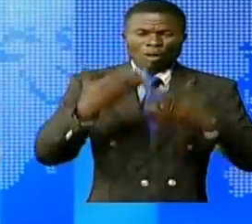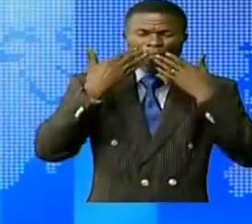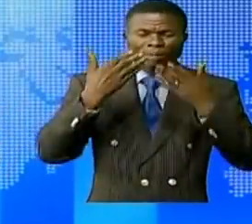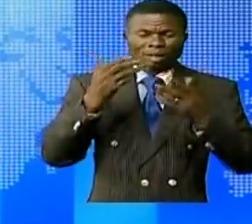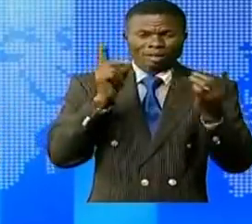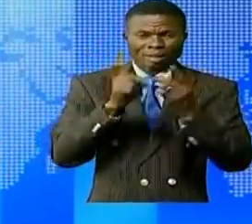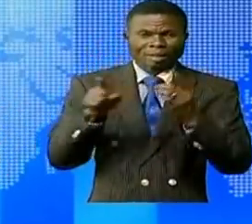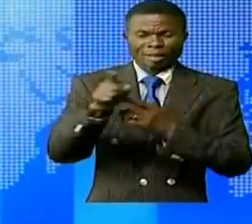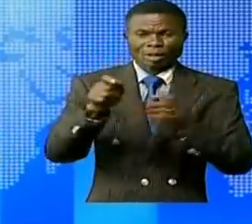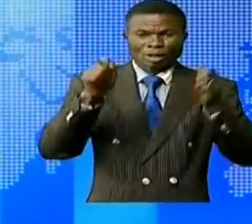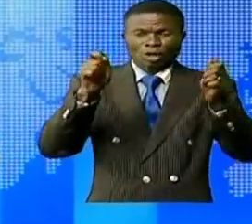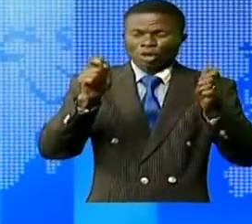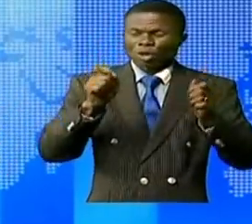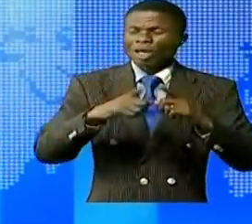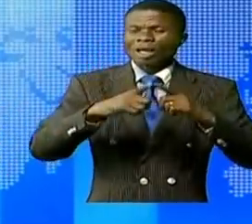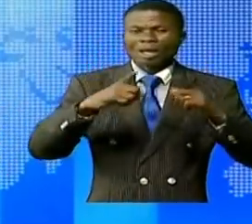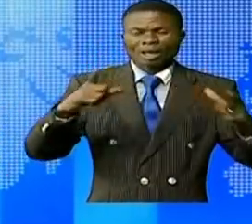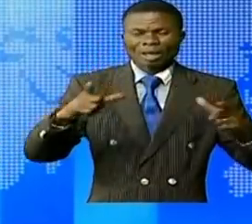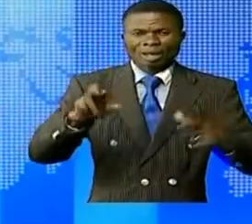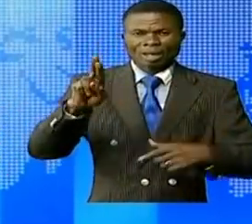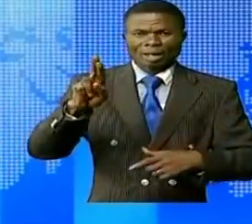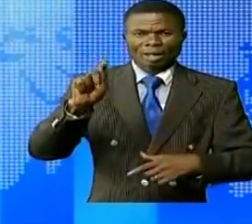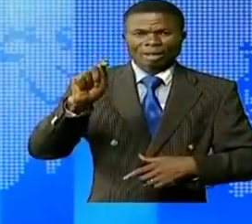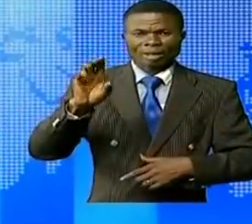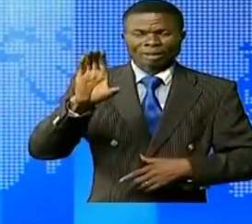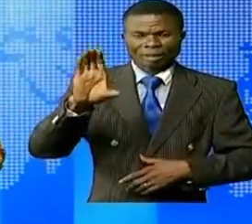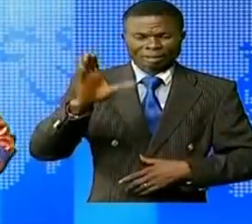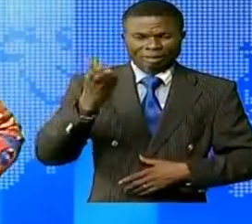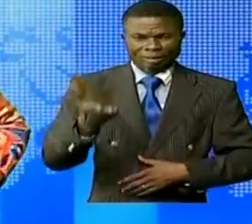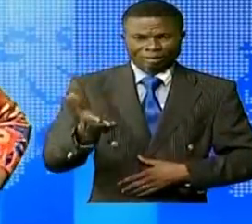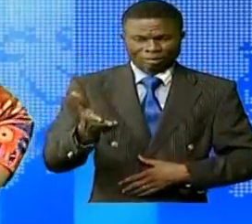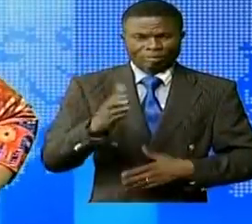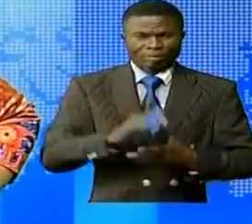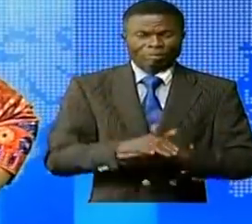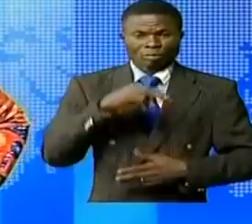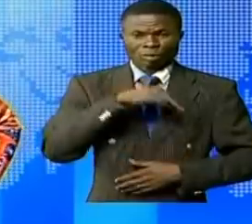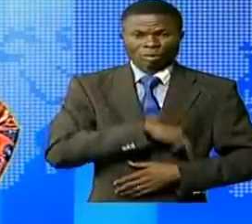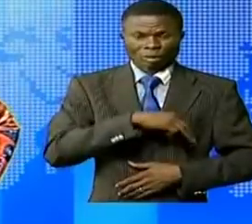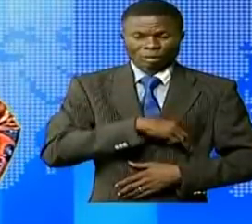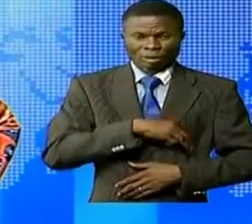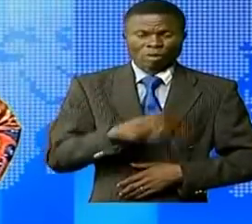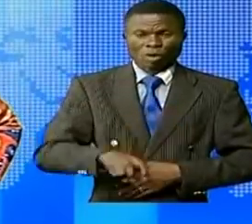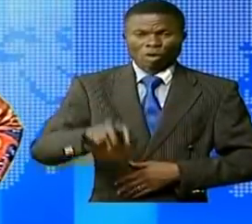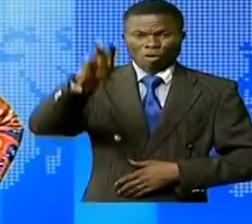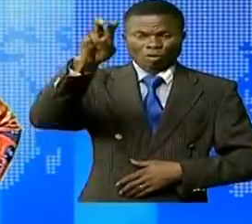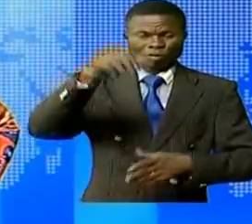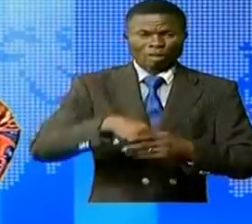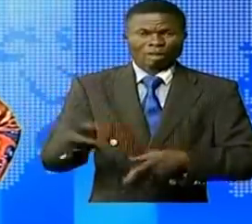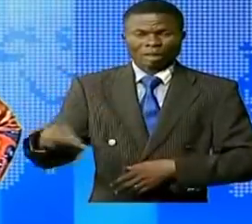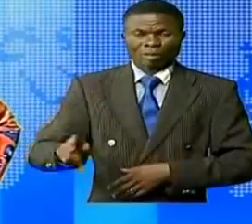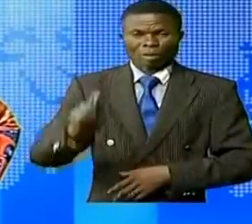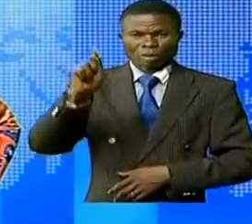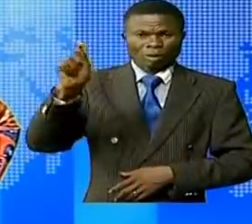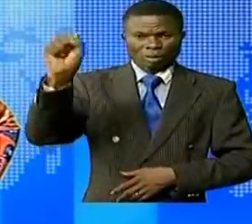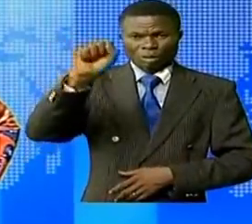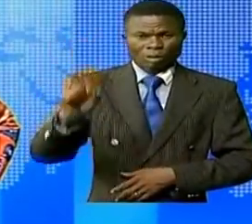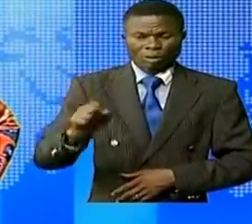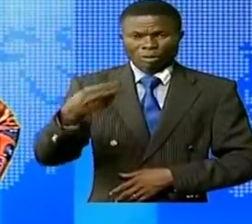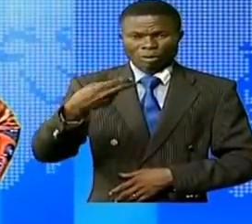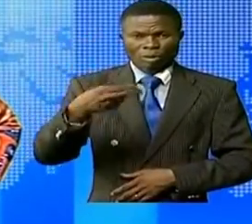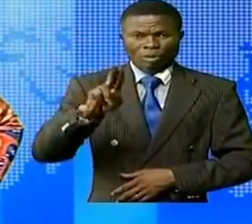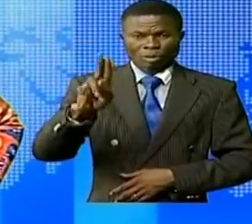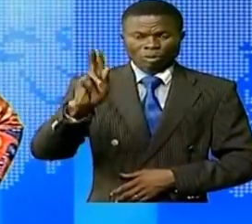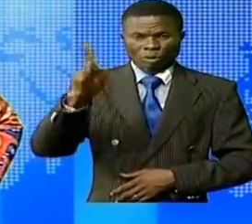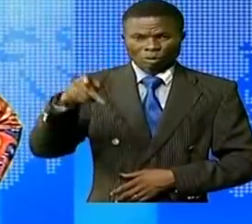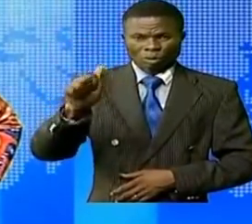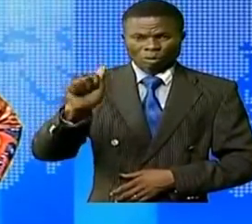travers cette grande édition d'informations sur la chaîne nationale. En mission dans la région de la Tshuapa, le premier ministre, chef du gouvernement,